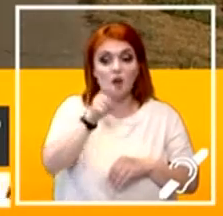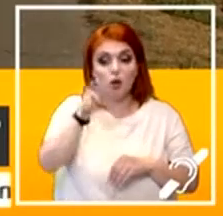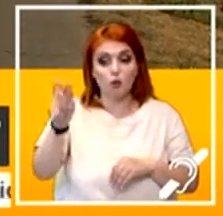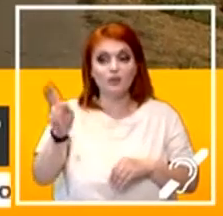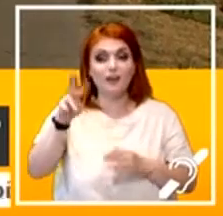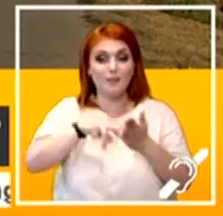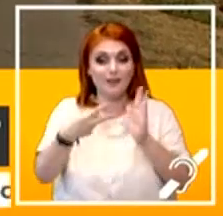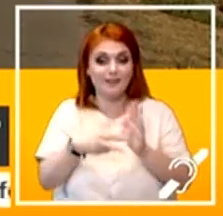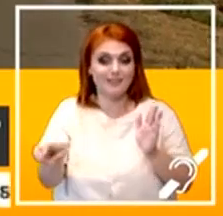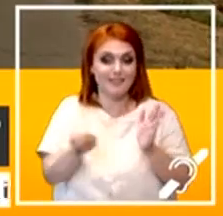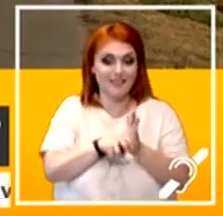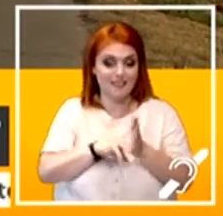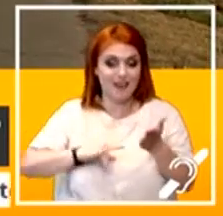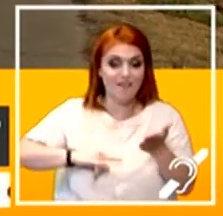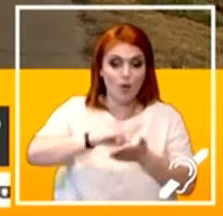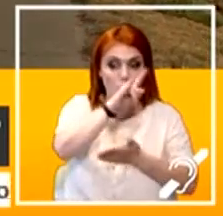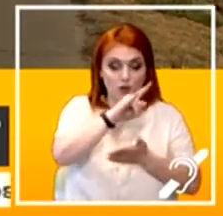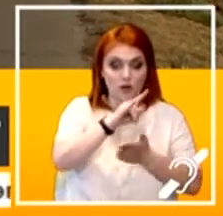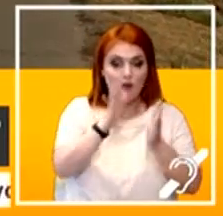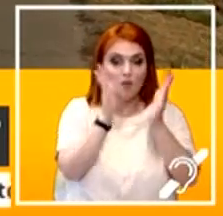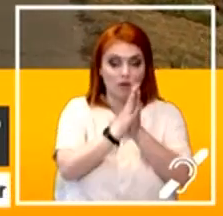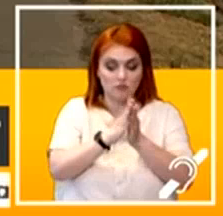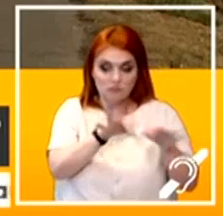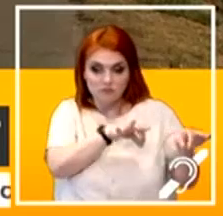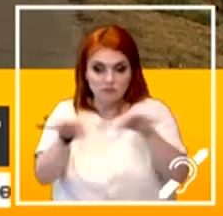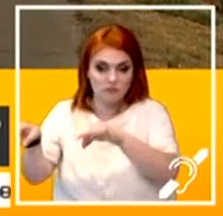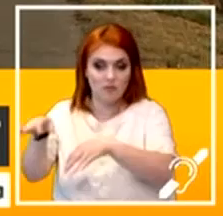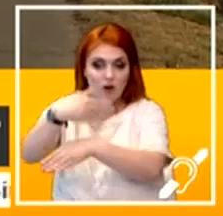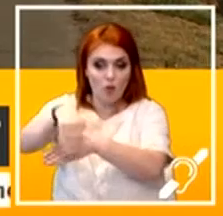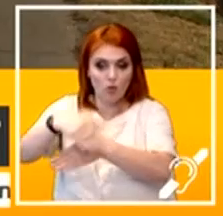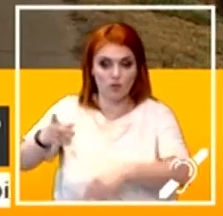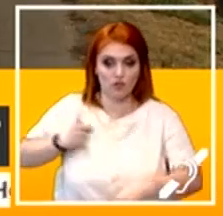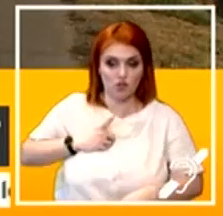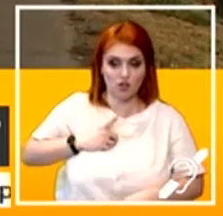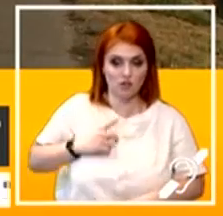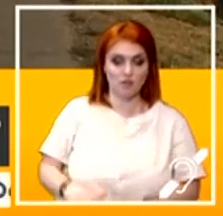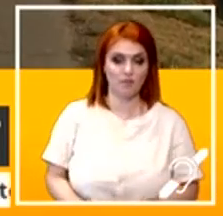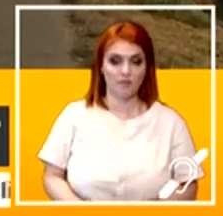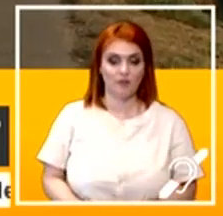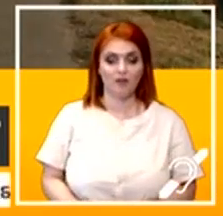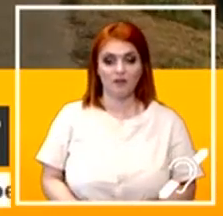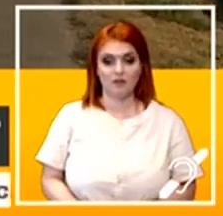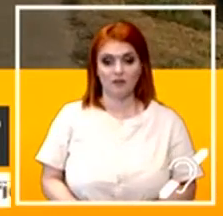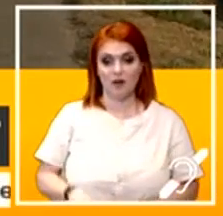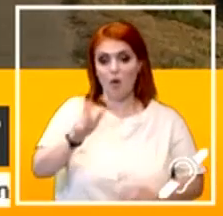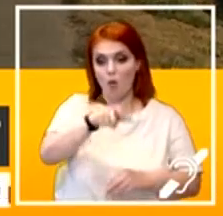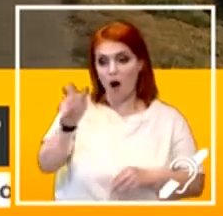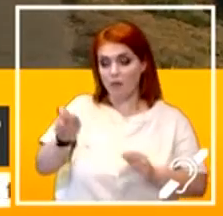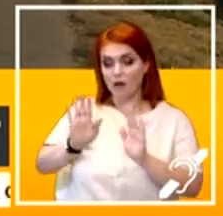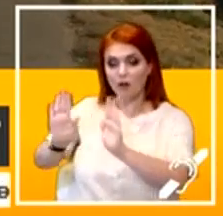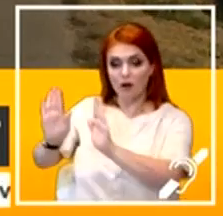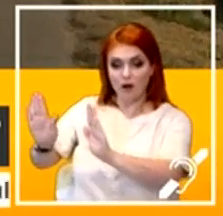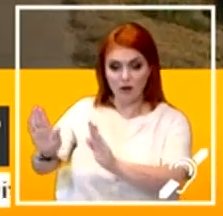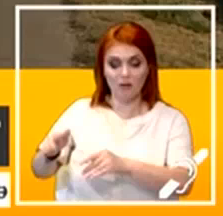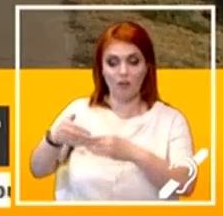zboare au fost evacuați. Oamenii sunt la câțiva metri distanță